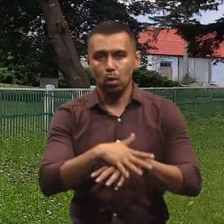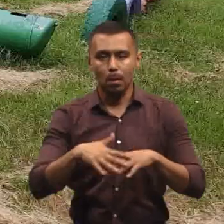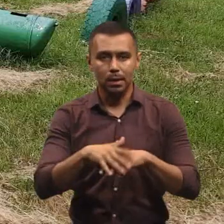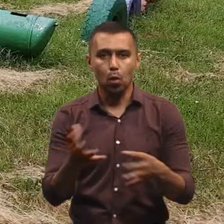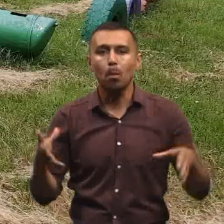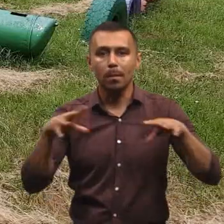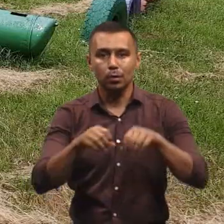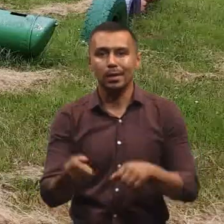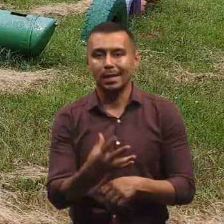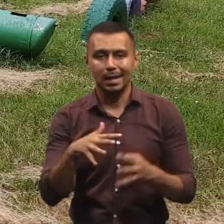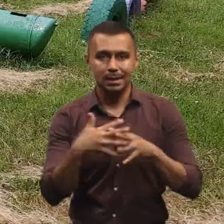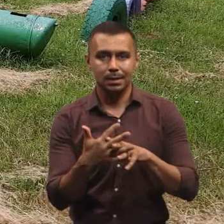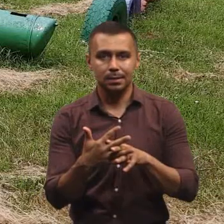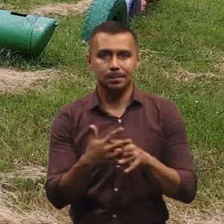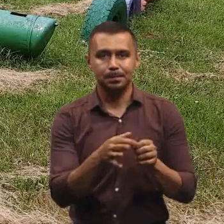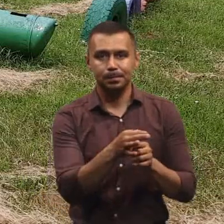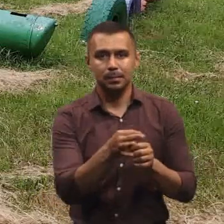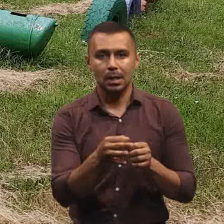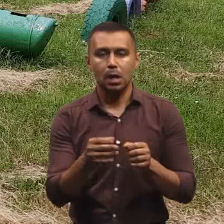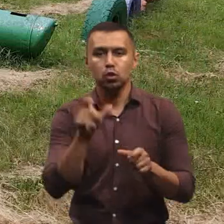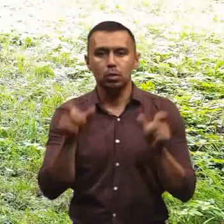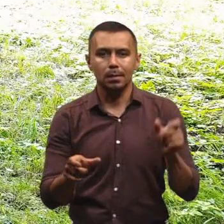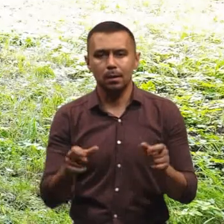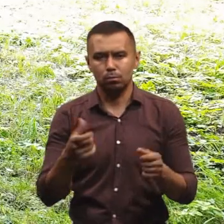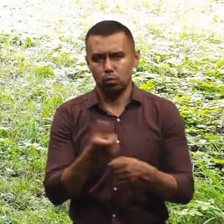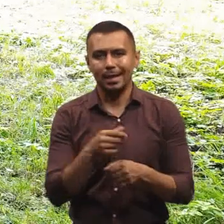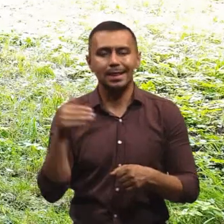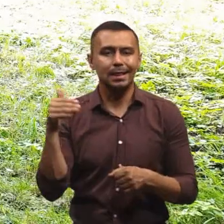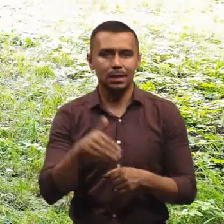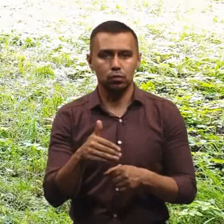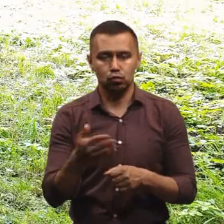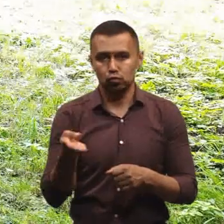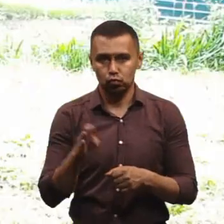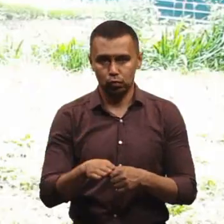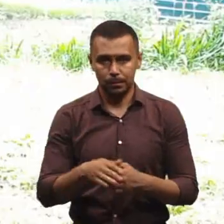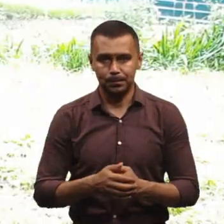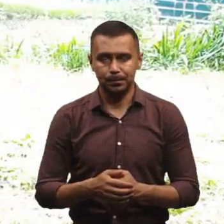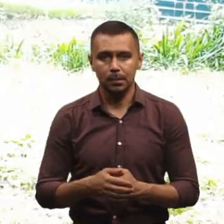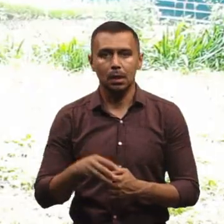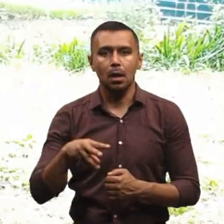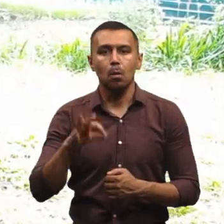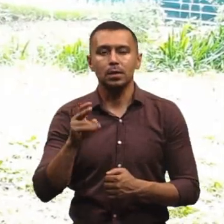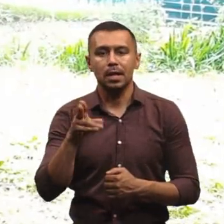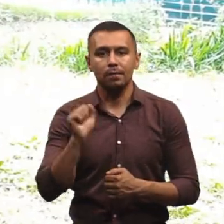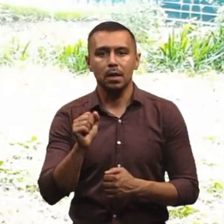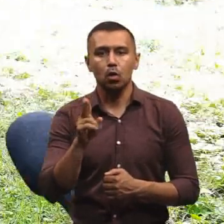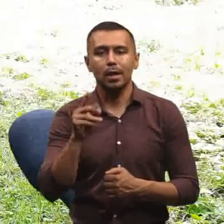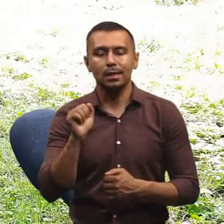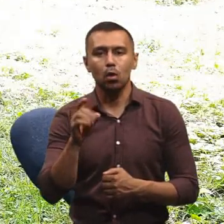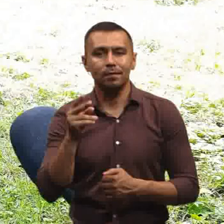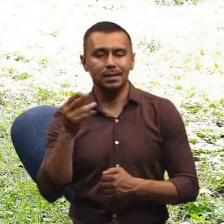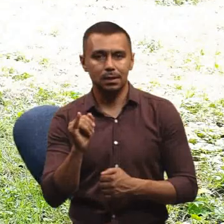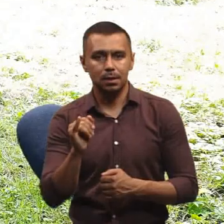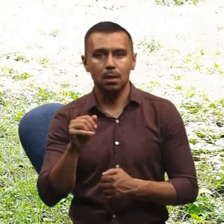та об'єднує кілька сіл із населенням понад тисячу жителів говорить староста має Бойко москалівка коритна і верхівці